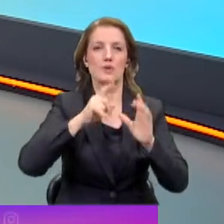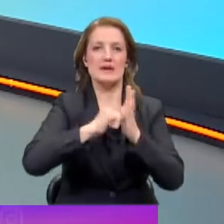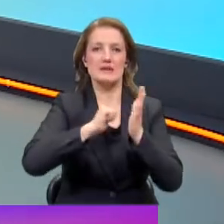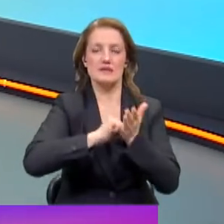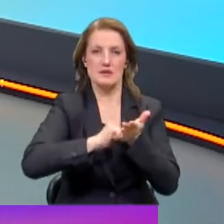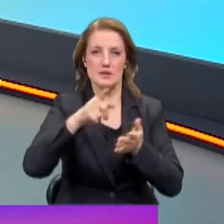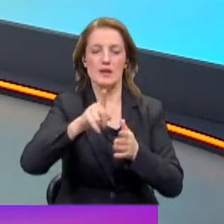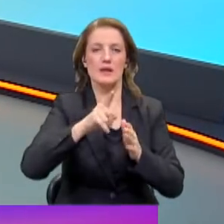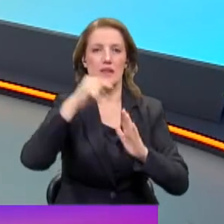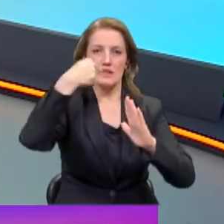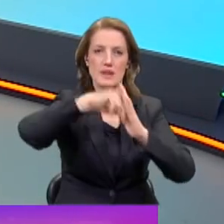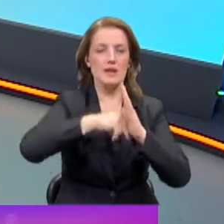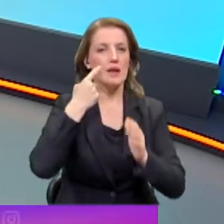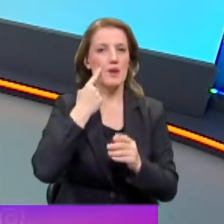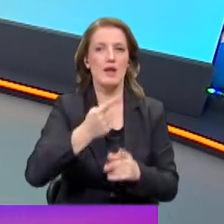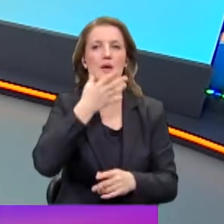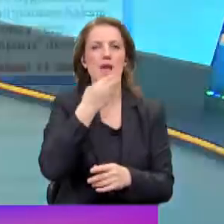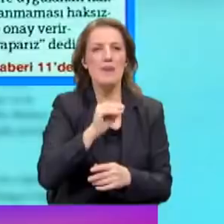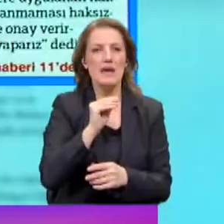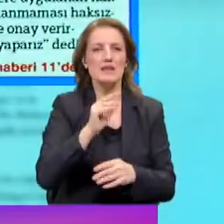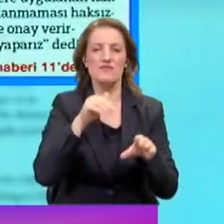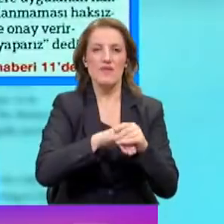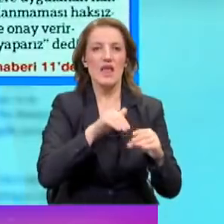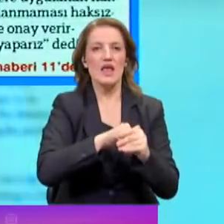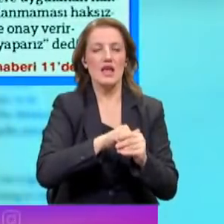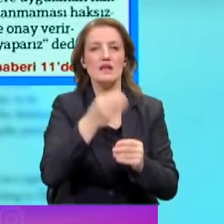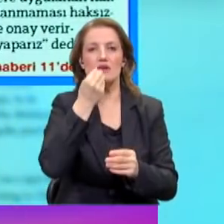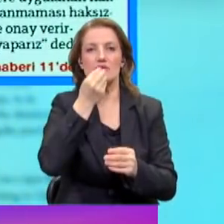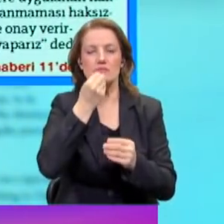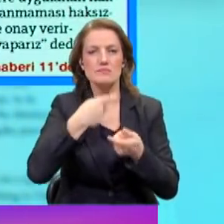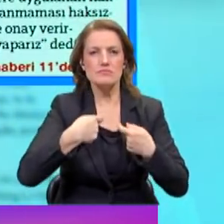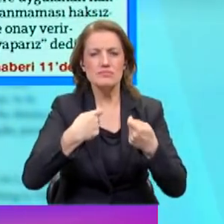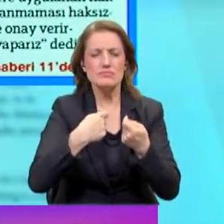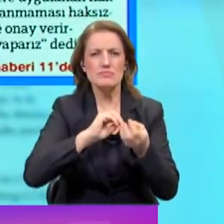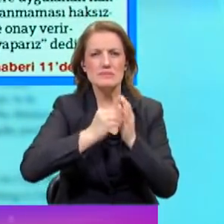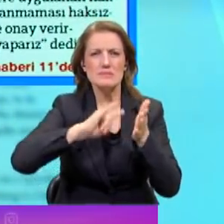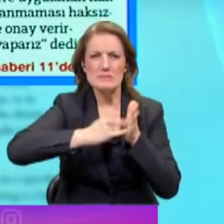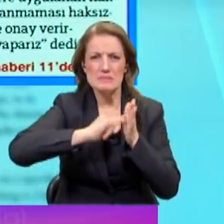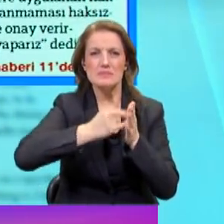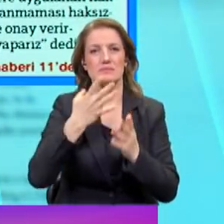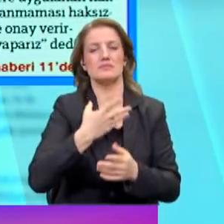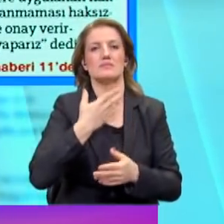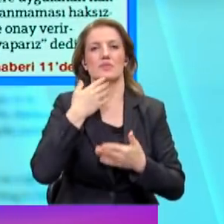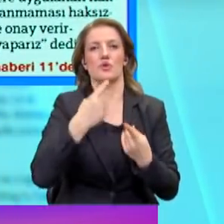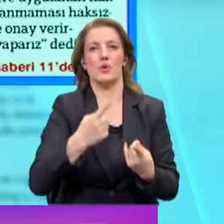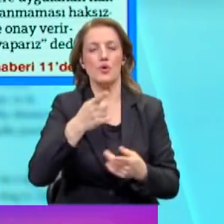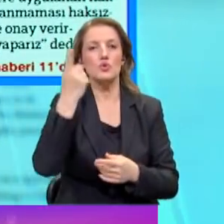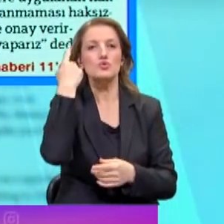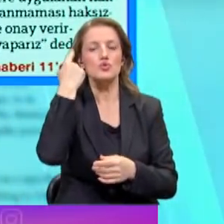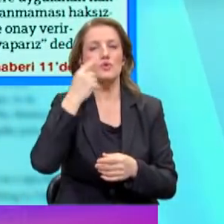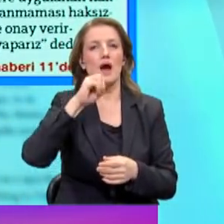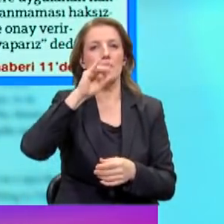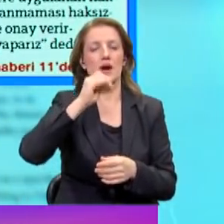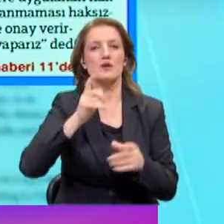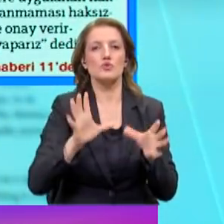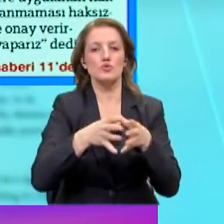baktığımızda, emekli vekil geçinemiyoruz diyor. Emekli vekiller, onların derdiyle dertlendik dün. Ve AK Parti Grup Başkan